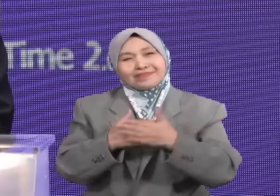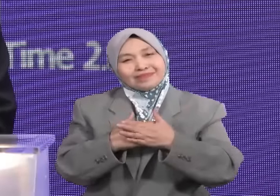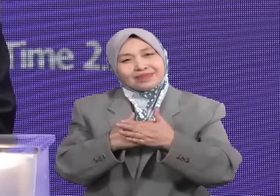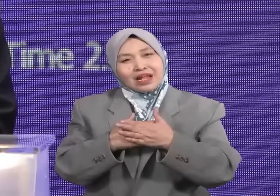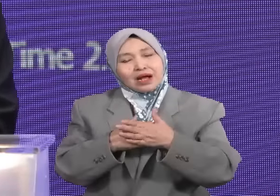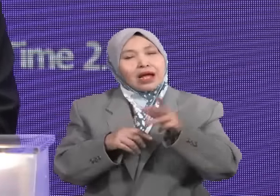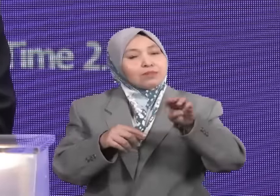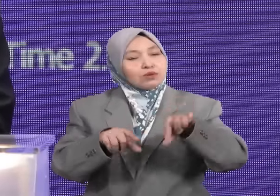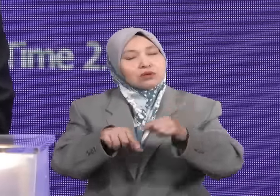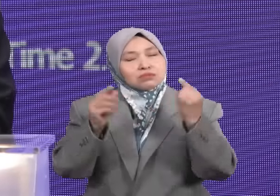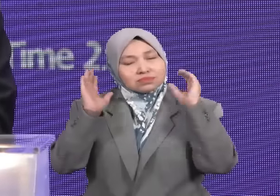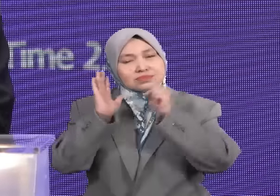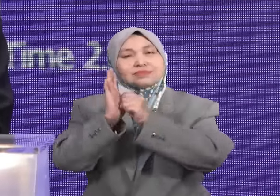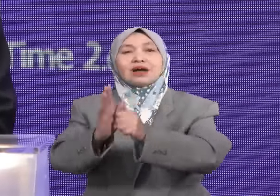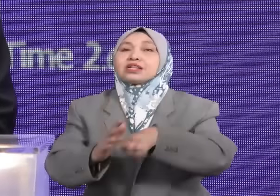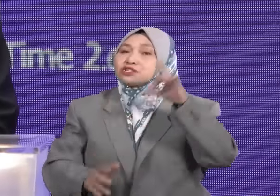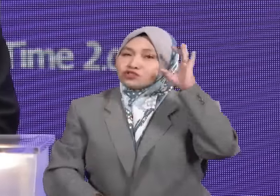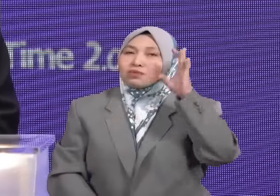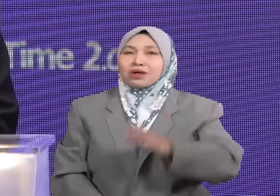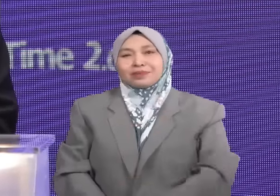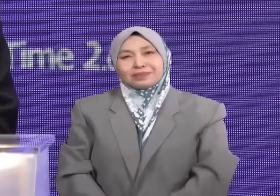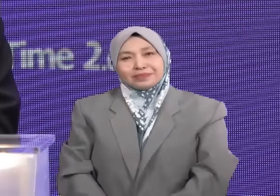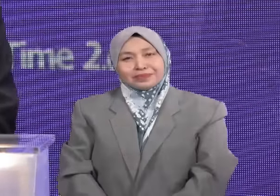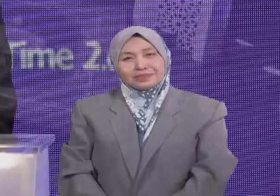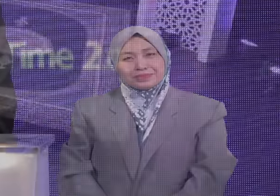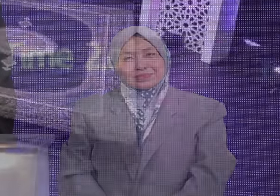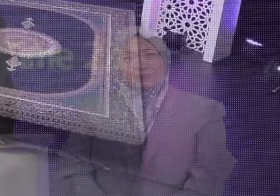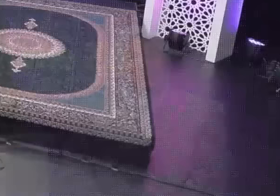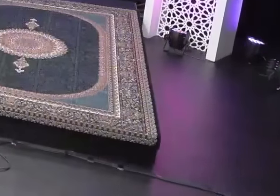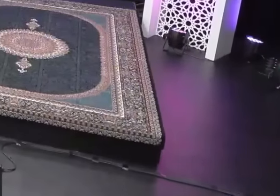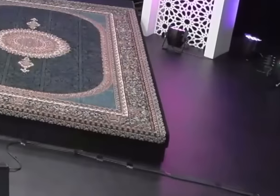My Quran Time, Quran Salat Infaq, insya-Allah.